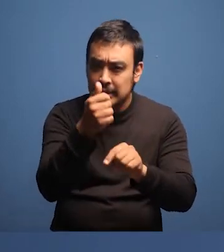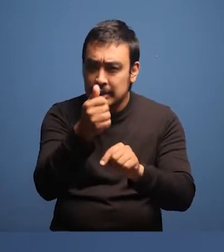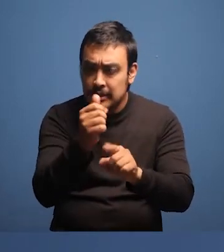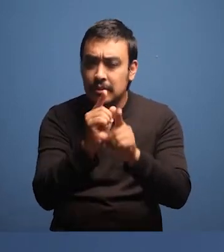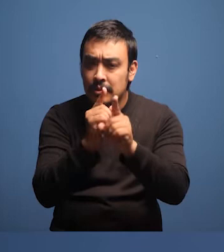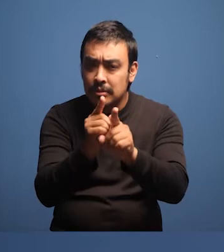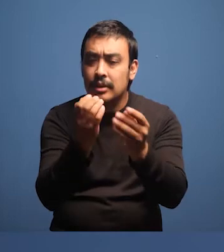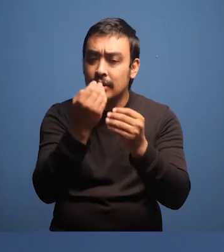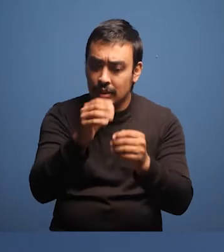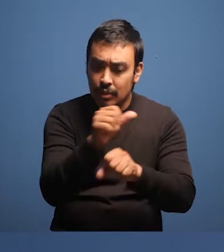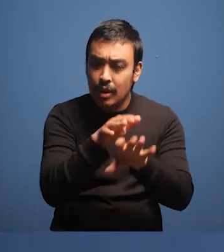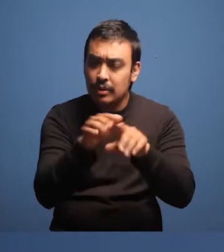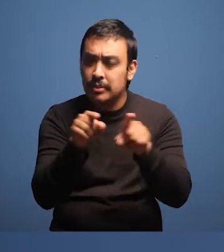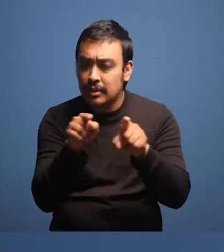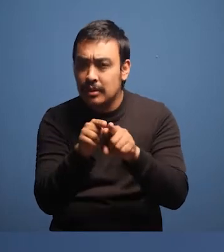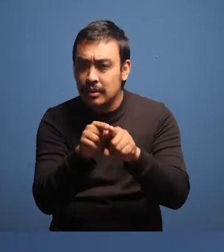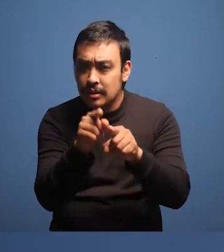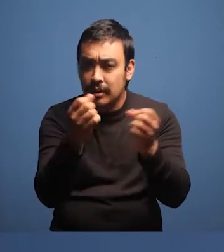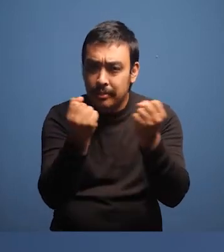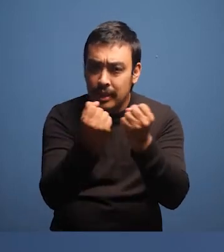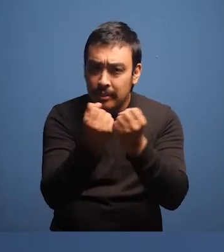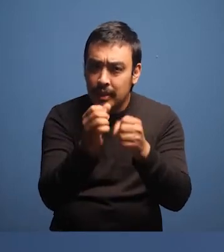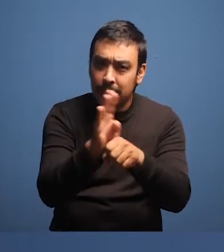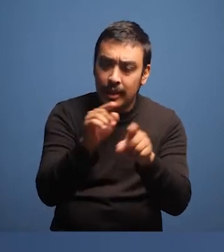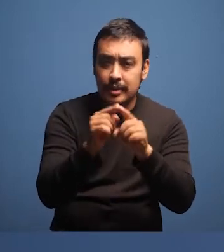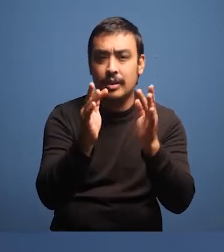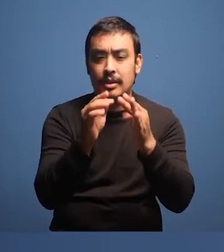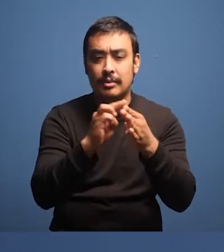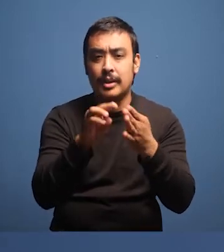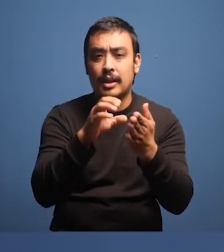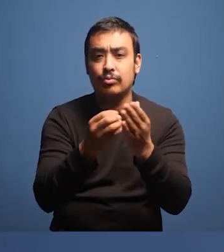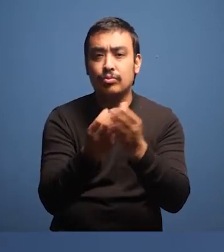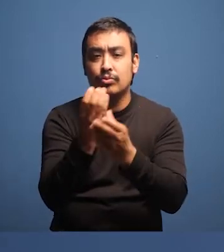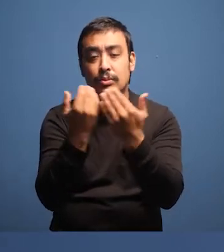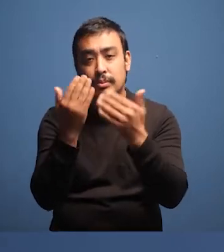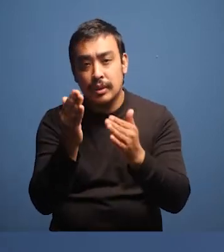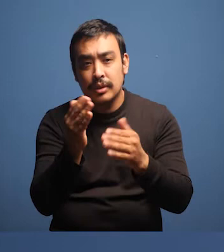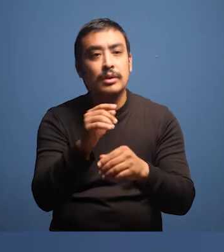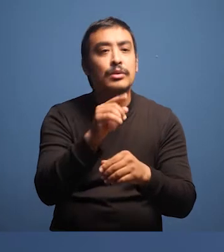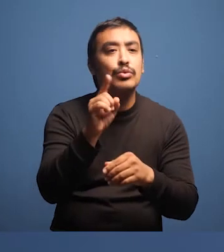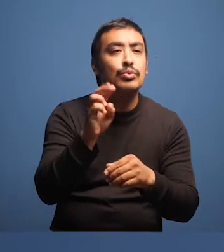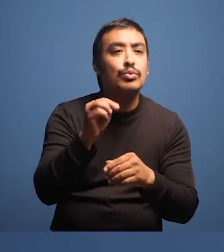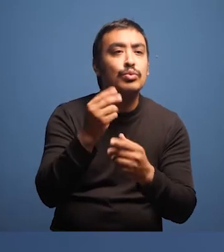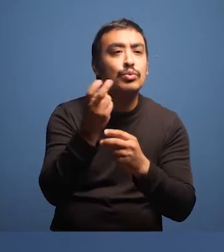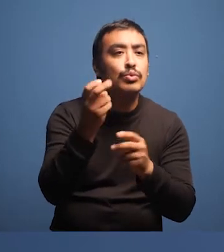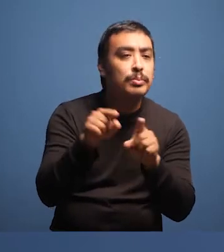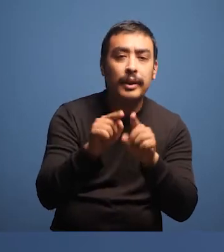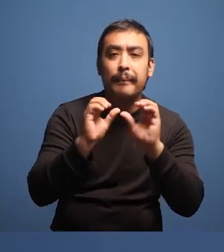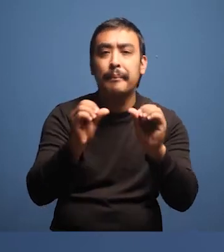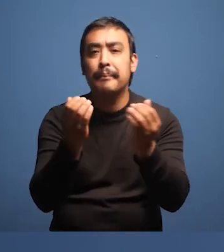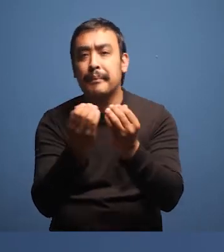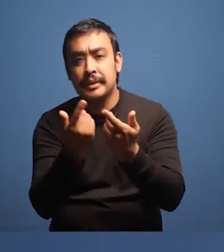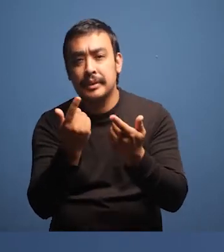हुन्छ, अनि उहाँहरूले पनि के गर्नु भएपछि लकडाउन भएपछि उहाँहरूले पनि भर्चुअल प्लेटफर्महरू क्रिएट गर्न थाल्यो कि जुनको खोजीमा म पनि थिएँ होइन, कसरी चाहिँ टाइमलाई युटिलाइज गरौँ होइन,